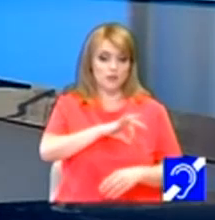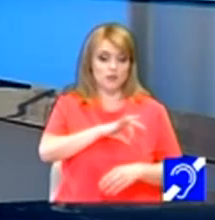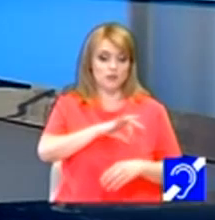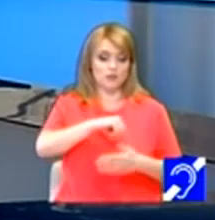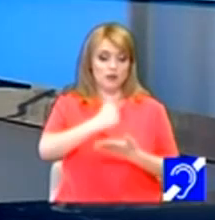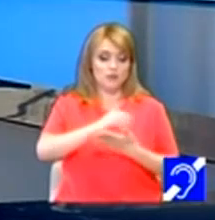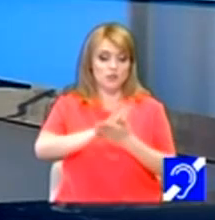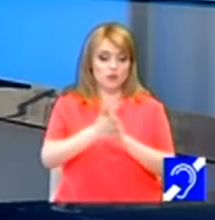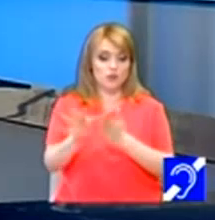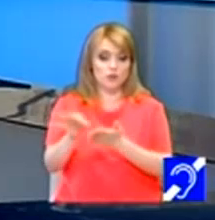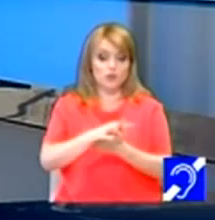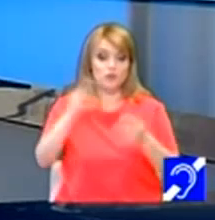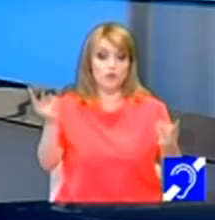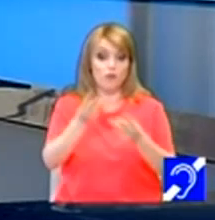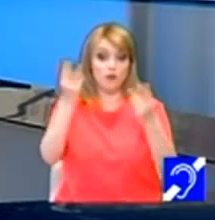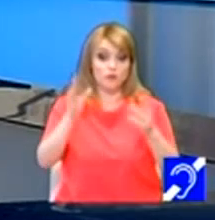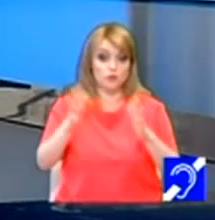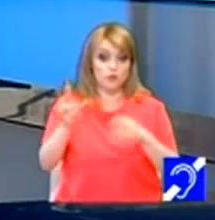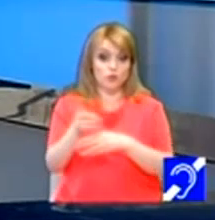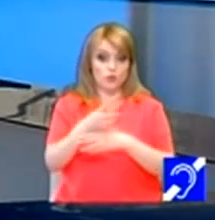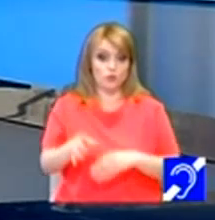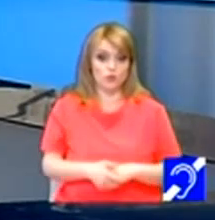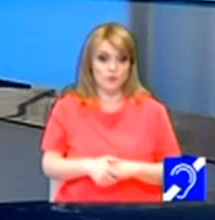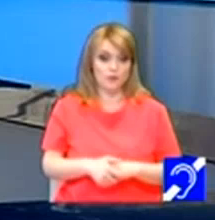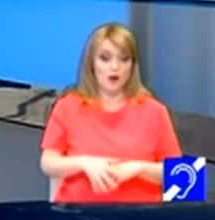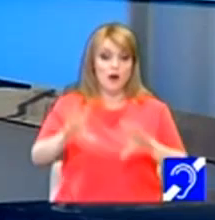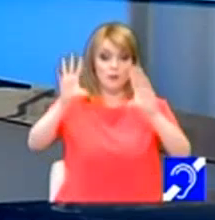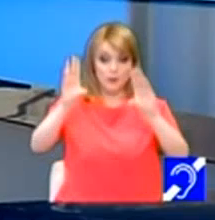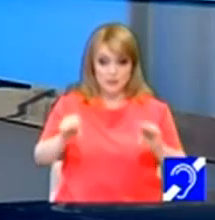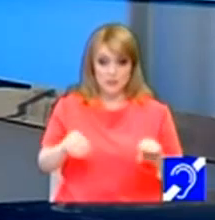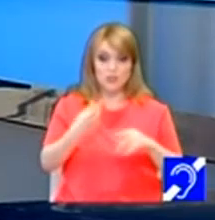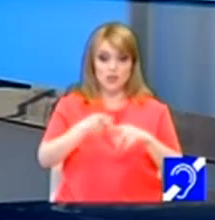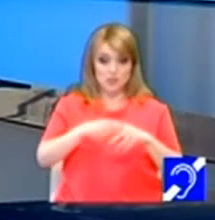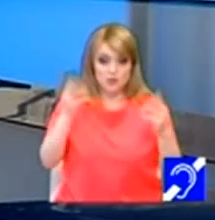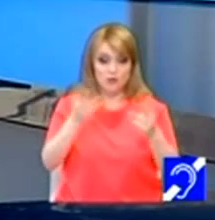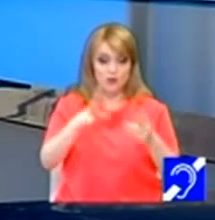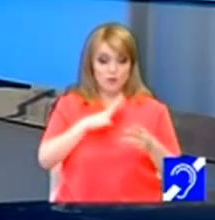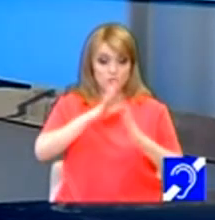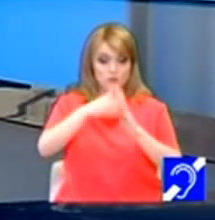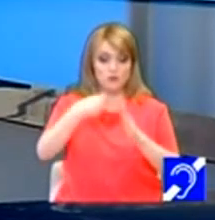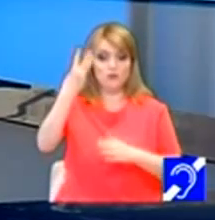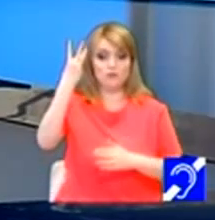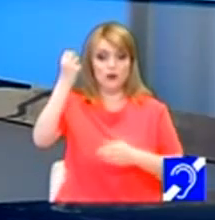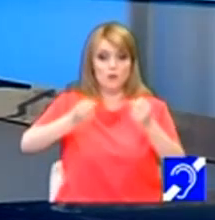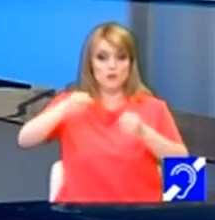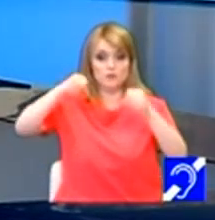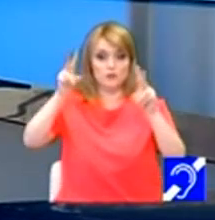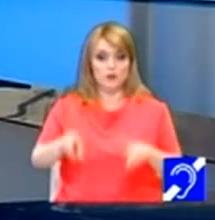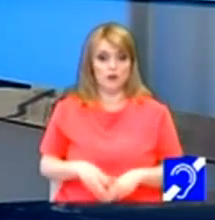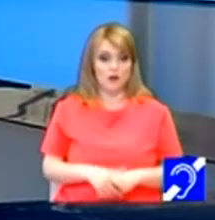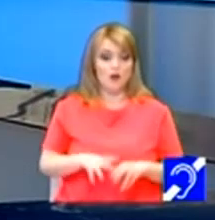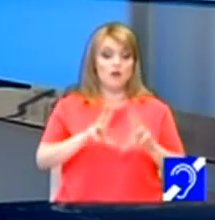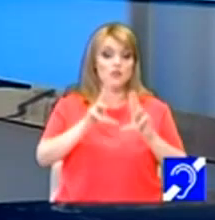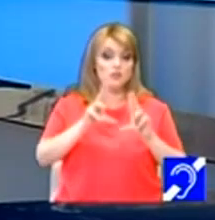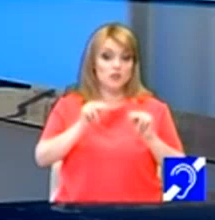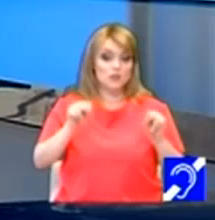Situații de Urgență, flăcările au izbucnit la miezul nopții, iar pentru stingerea lor a fost nevoie de 3 echipaje de pompieri. Din fericire, nimeni nu a